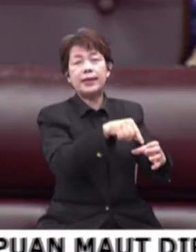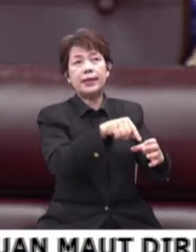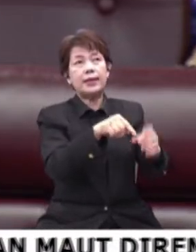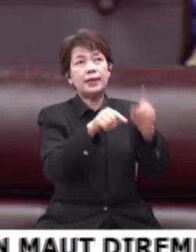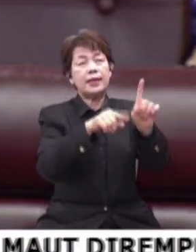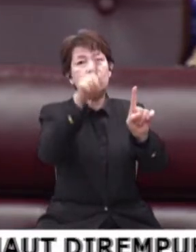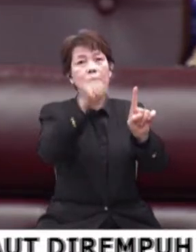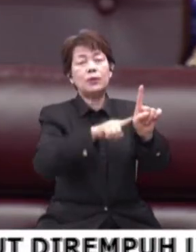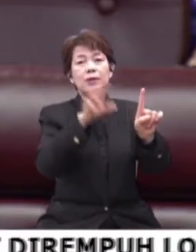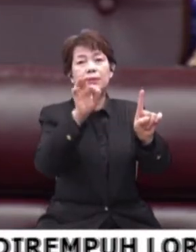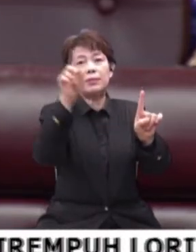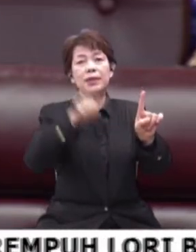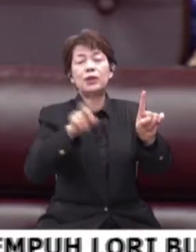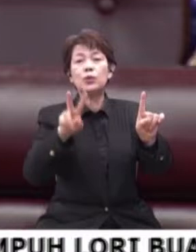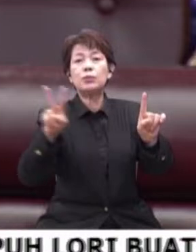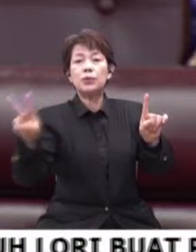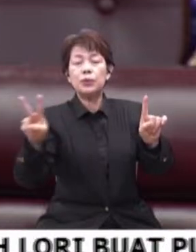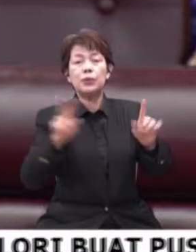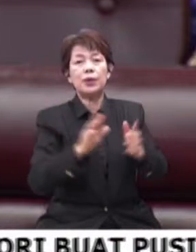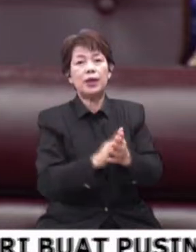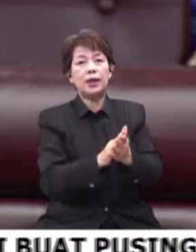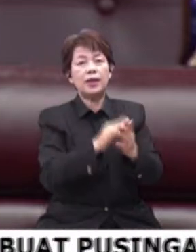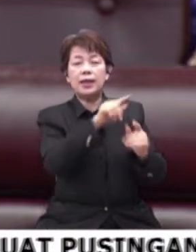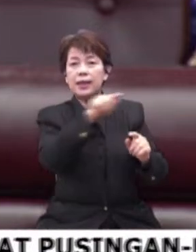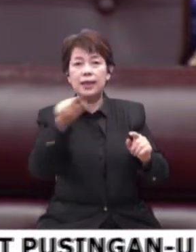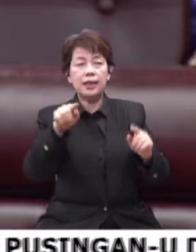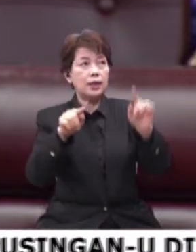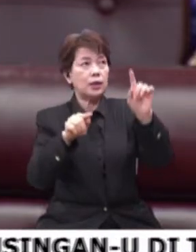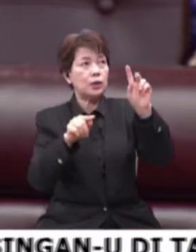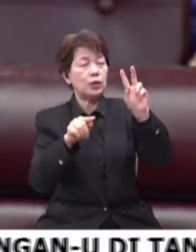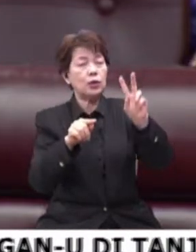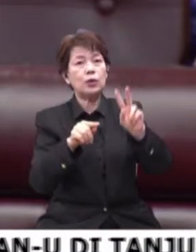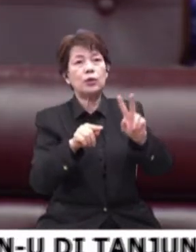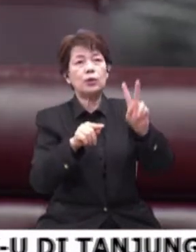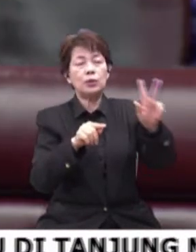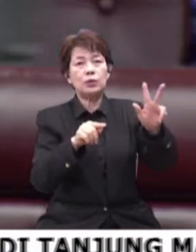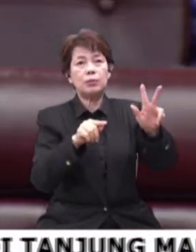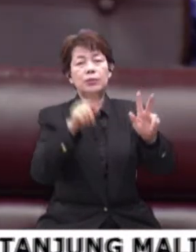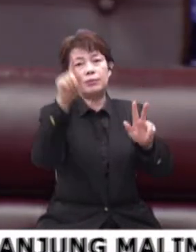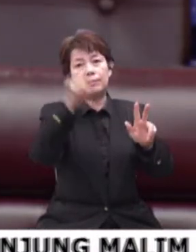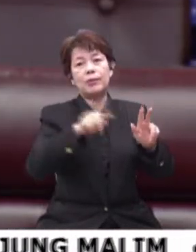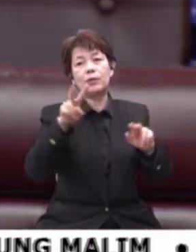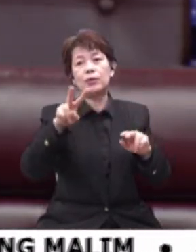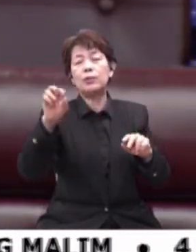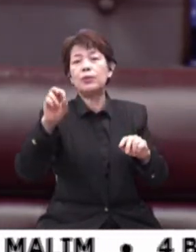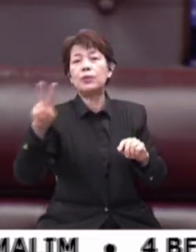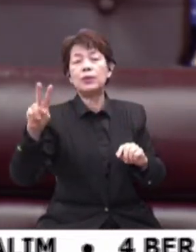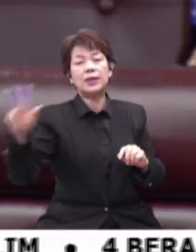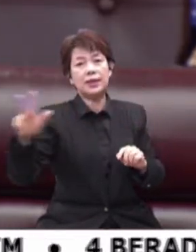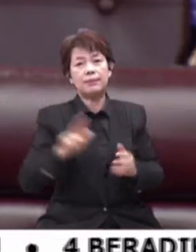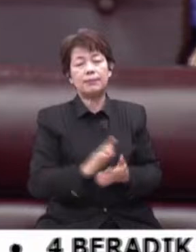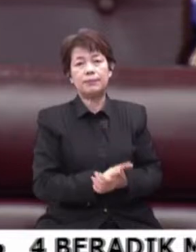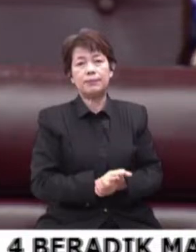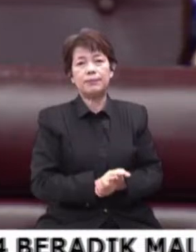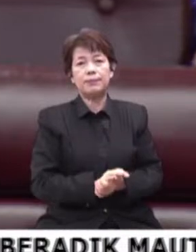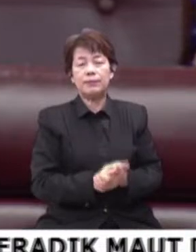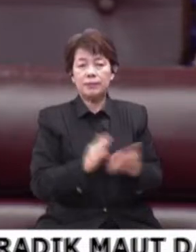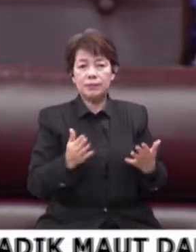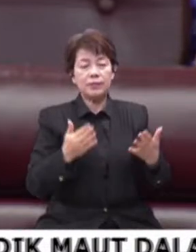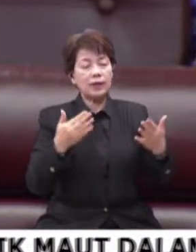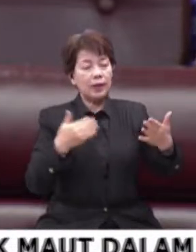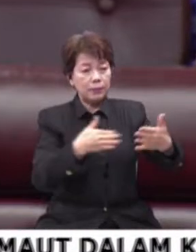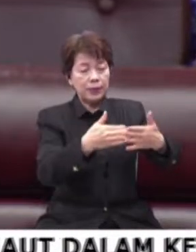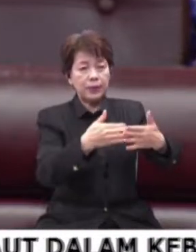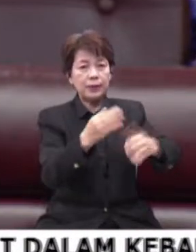Tahun 2022 hingga 31 Agus 20 23 buat masa ini terdapat dua